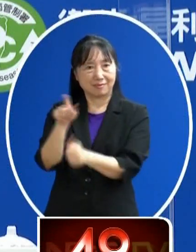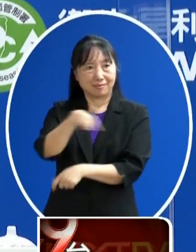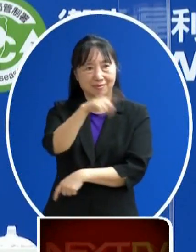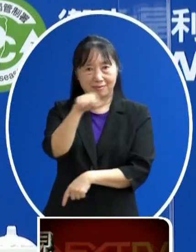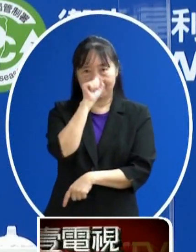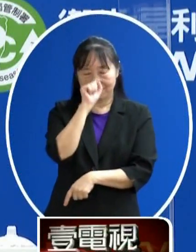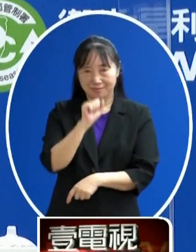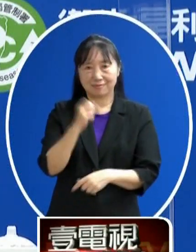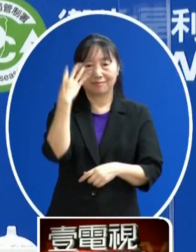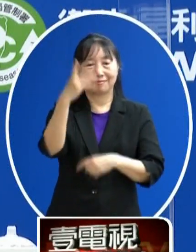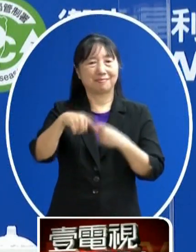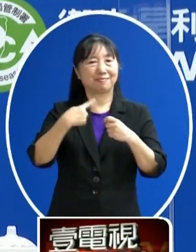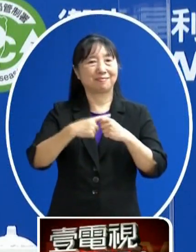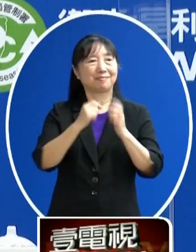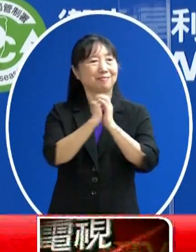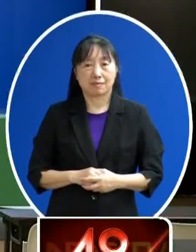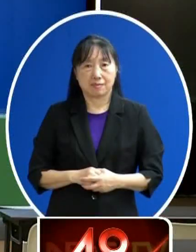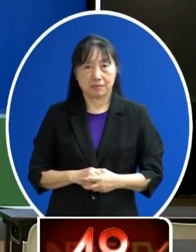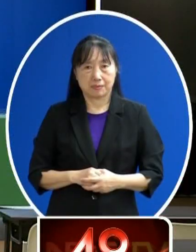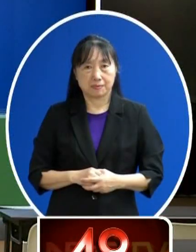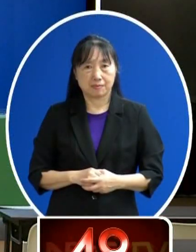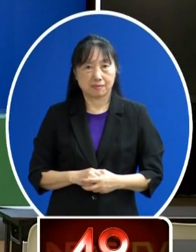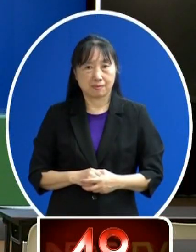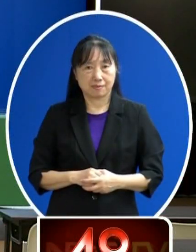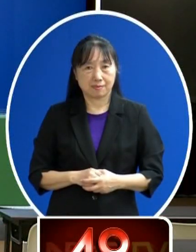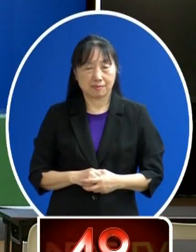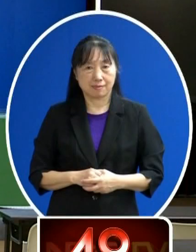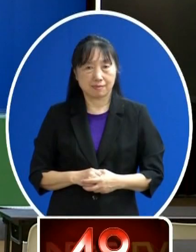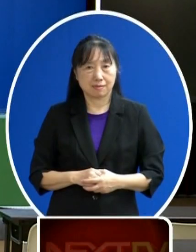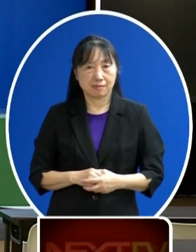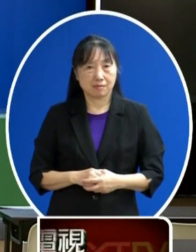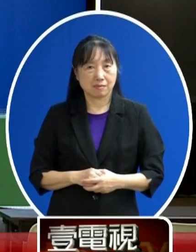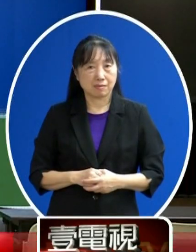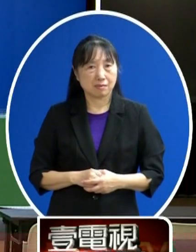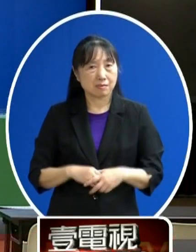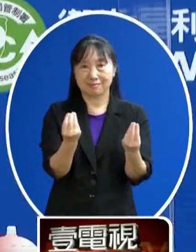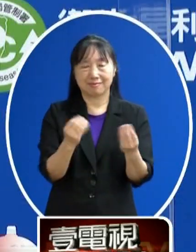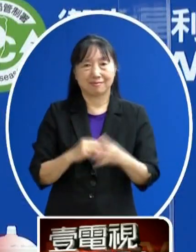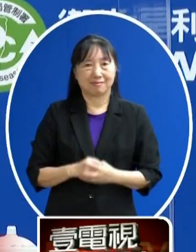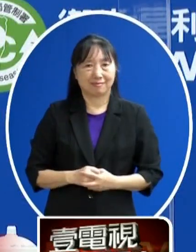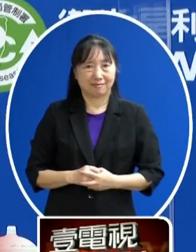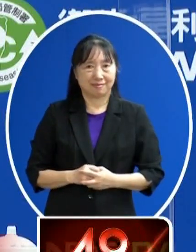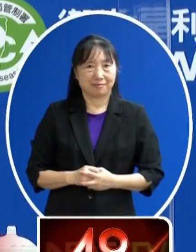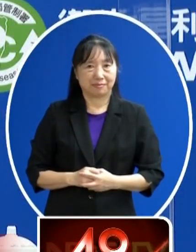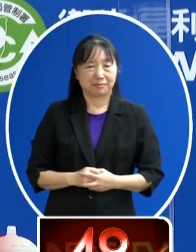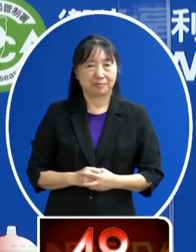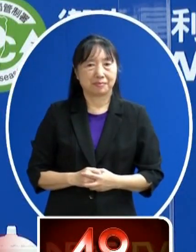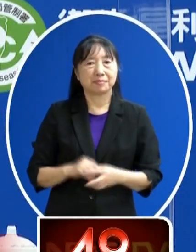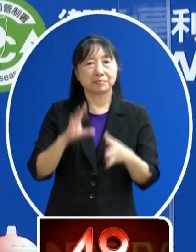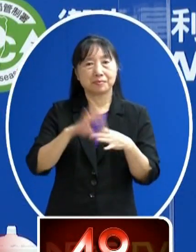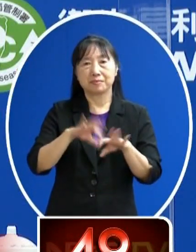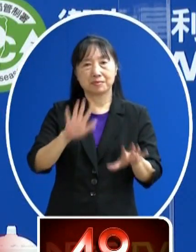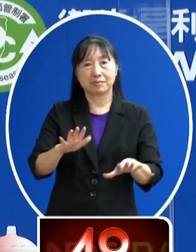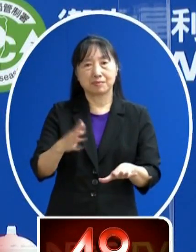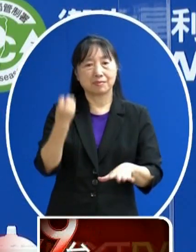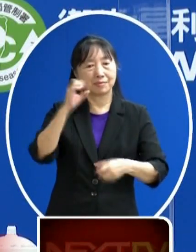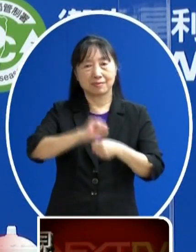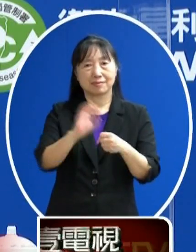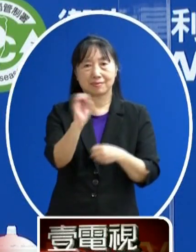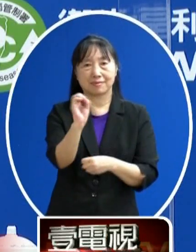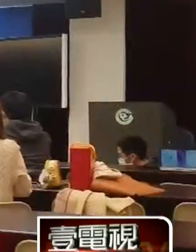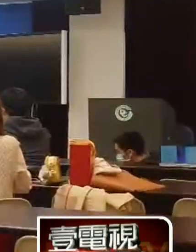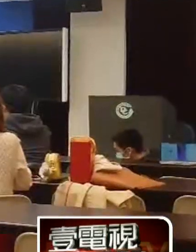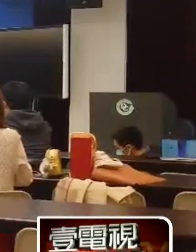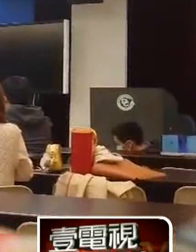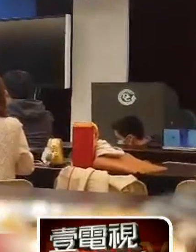新年恭喜，新年恭喜。 停开三天记者会后，大年初三指挥官陈时中向大家拜年之余，更趁情人节